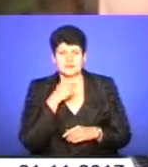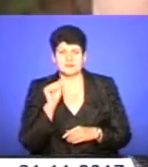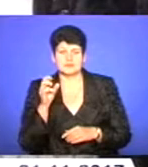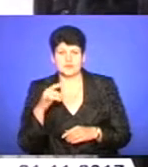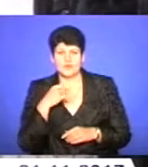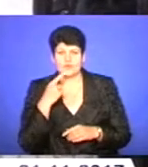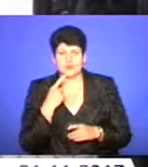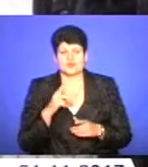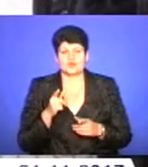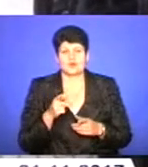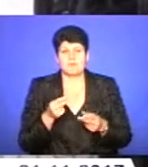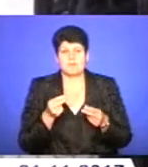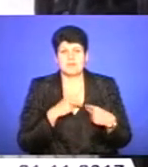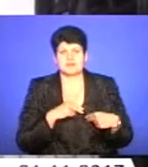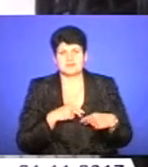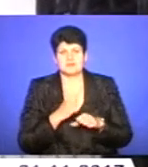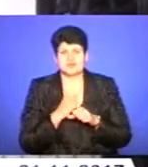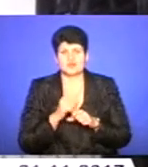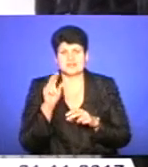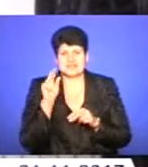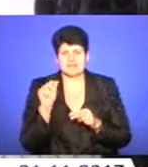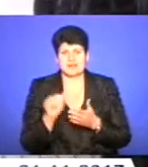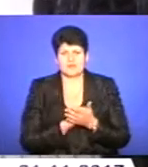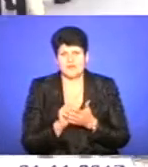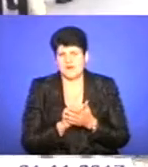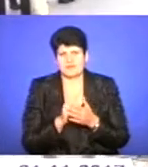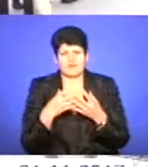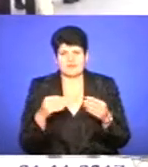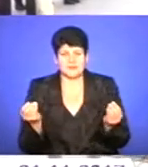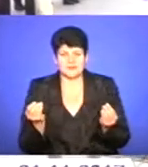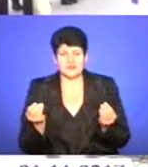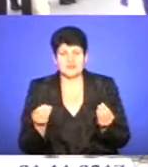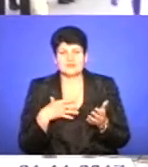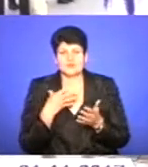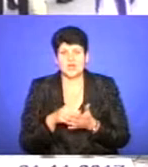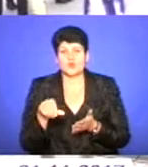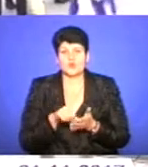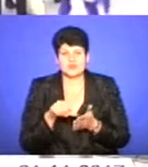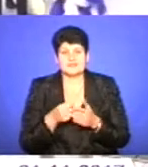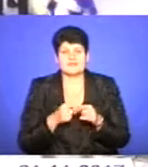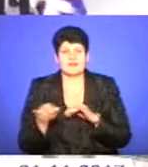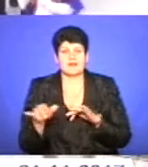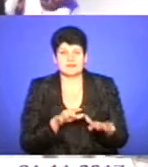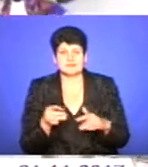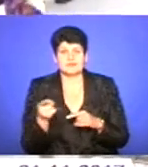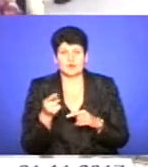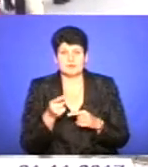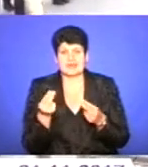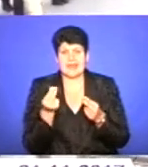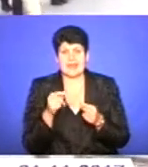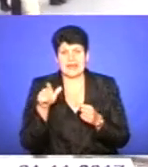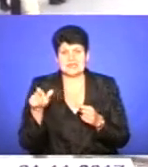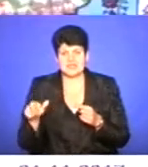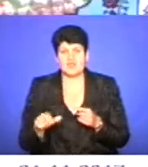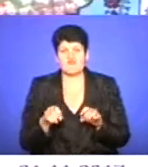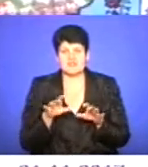працівники казначейських органів працюють лише з цифрами і паперовою документацією. Своєю участю в акції тернопільські казначеї вирішили